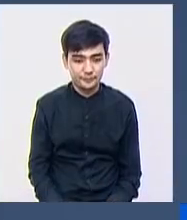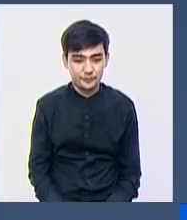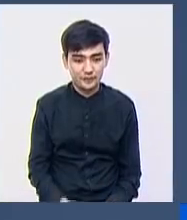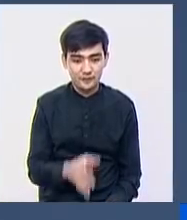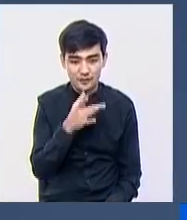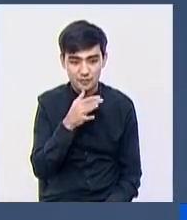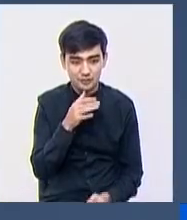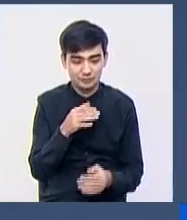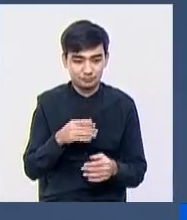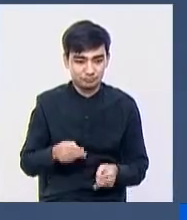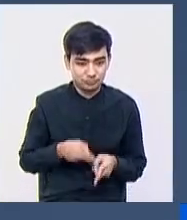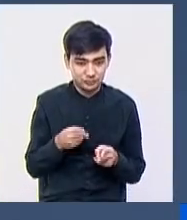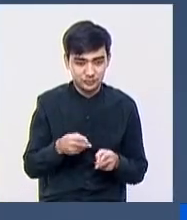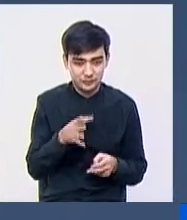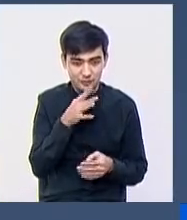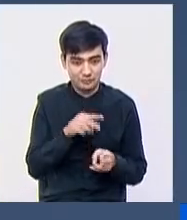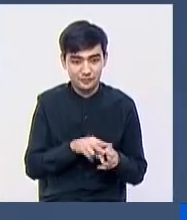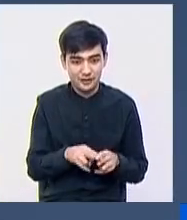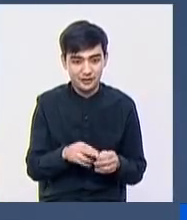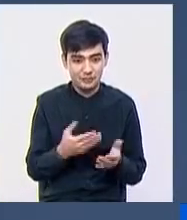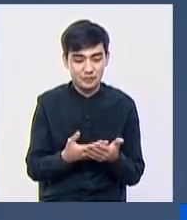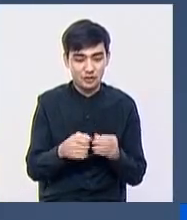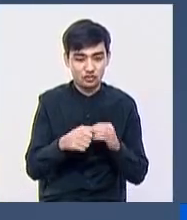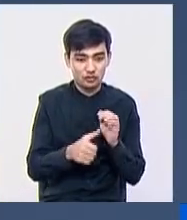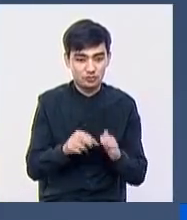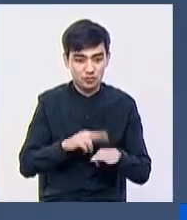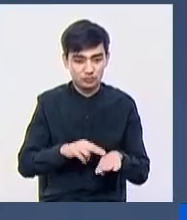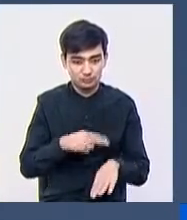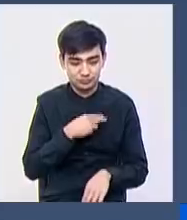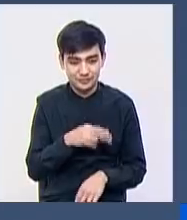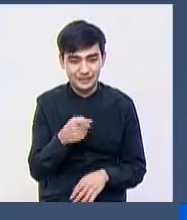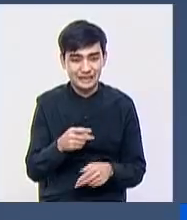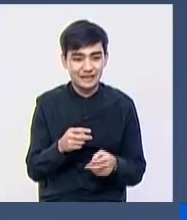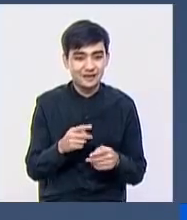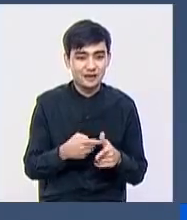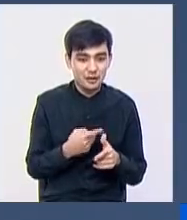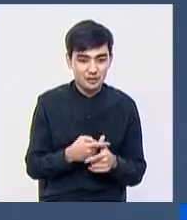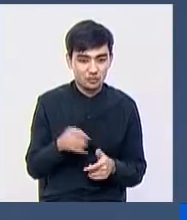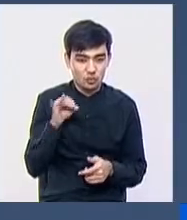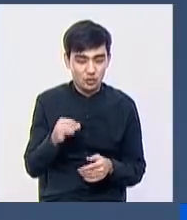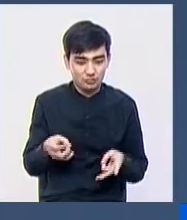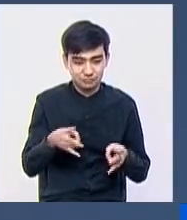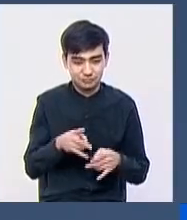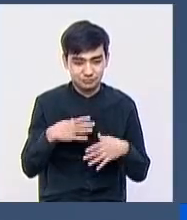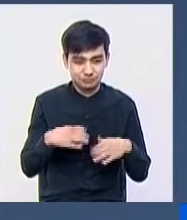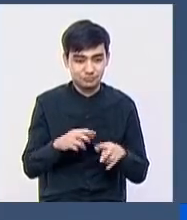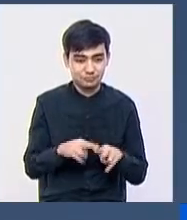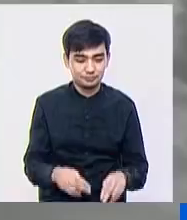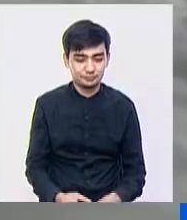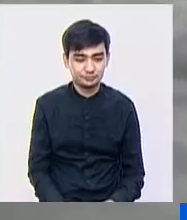Во время ликвидации террористической угрозы погибли 16 полицейских. Их имена навсегда войдут в историю как героев.